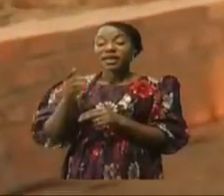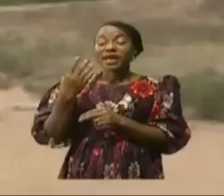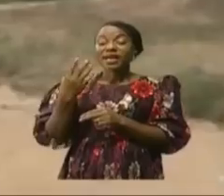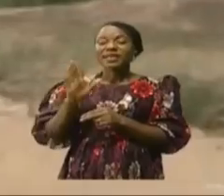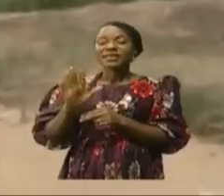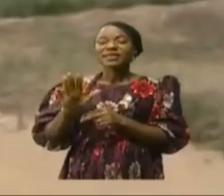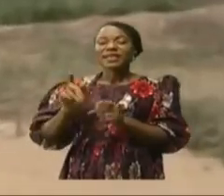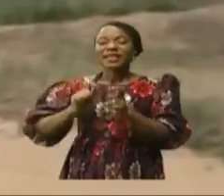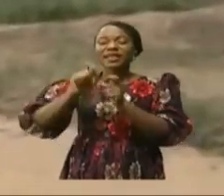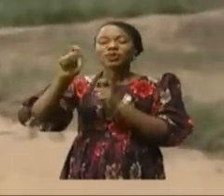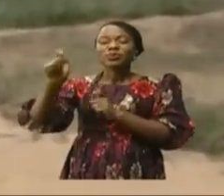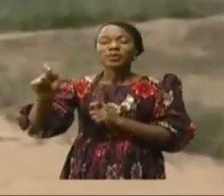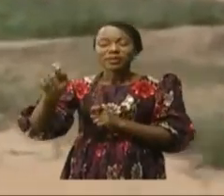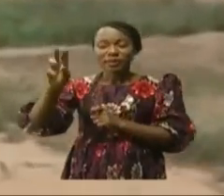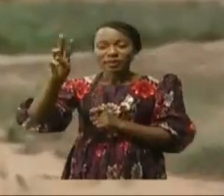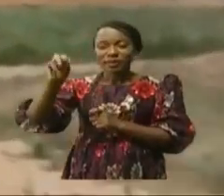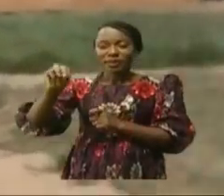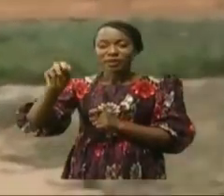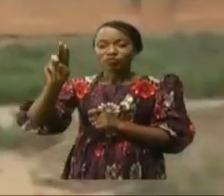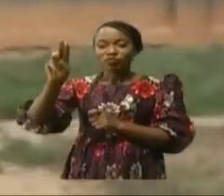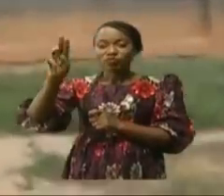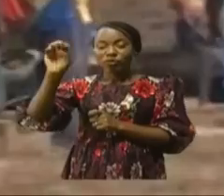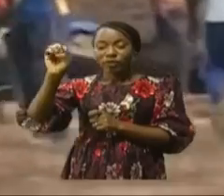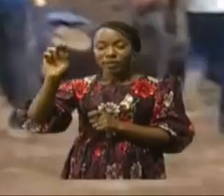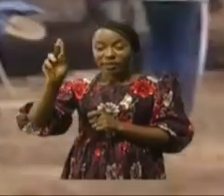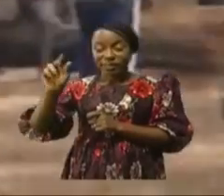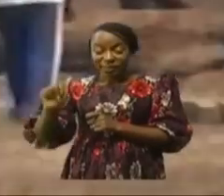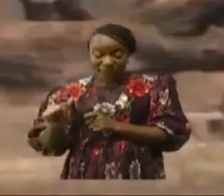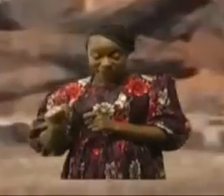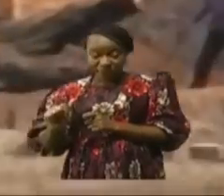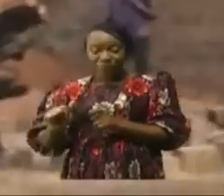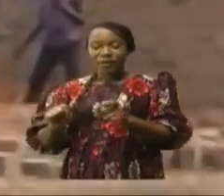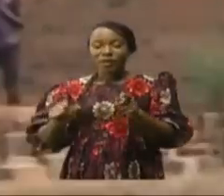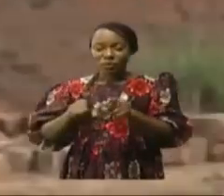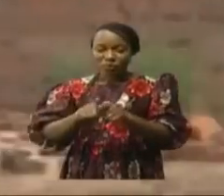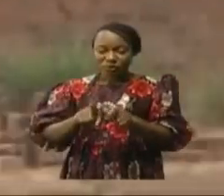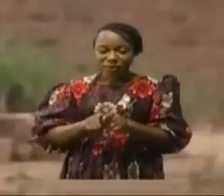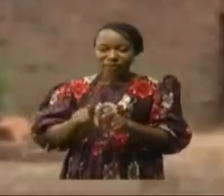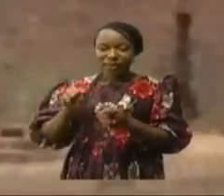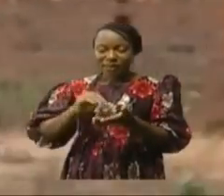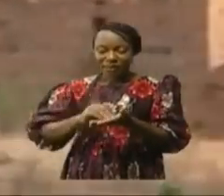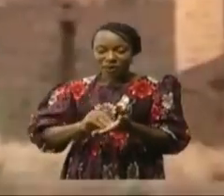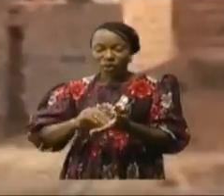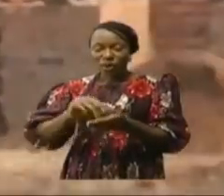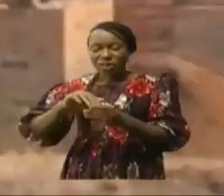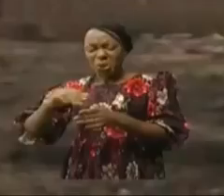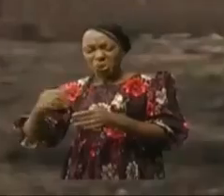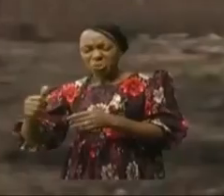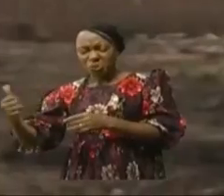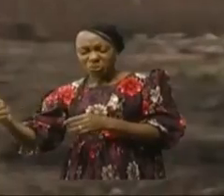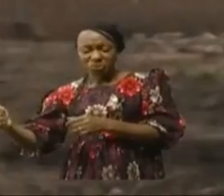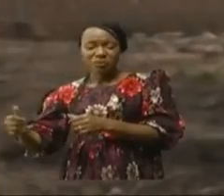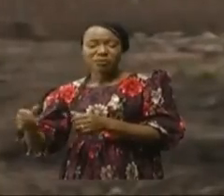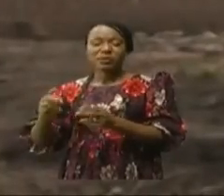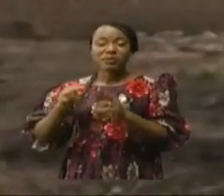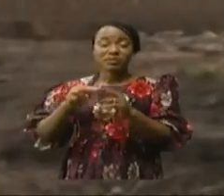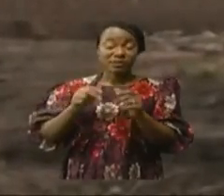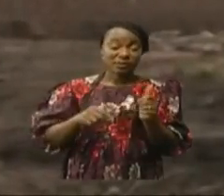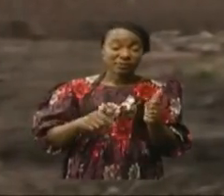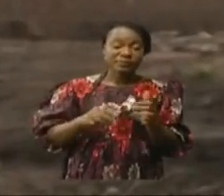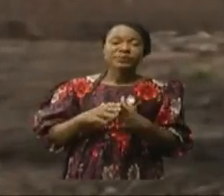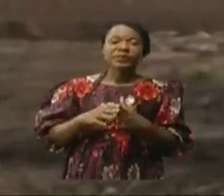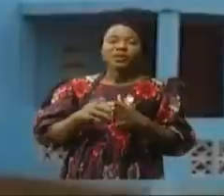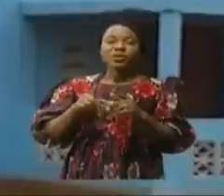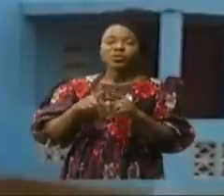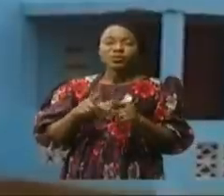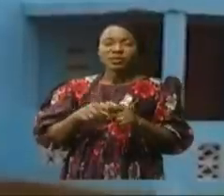km de Mweka, à Bongo, Biyamba, Banakasa, Benakasa et Angoto. À Bolongo, c'est